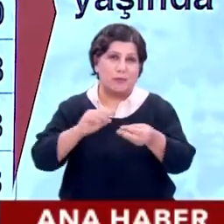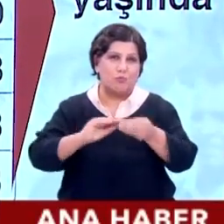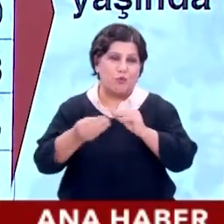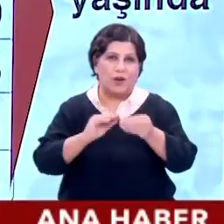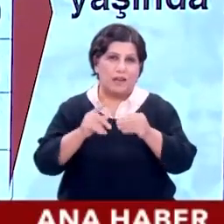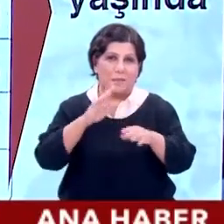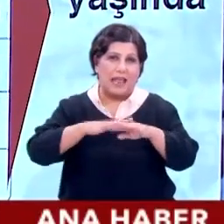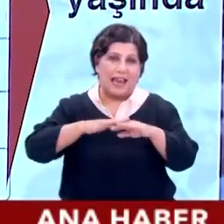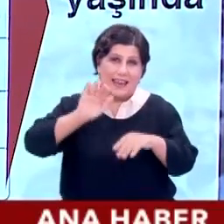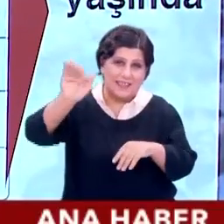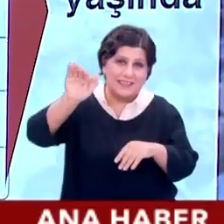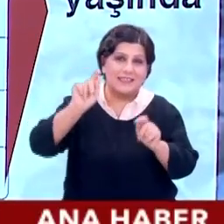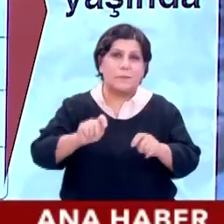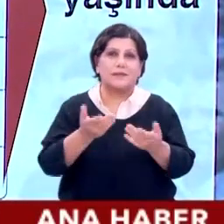meselelere bir el atıverin hele ne dersiniz